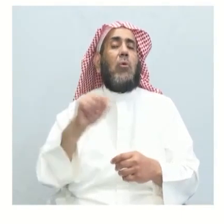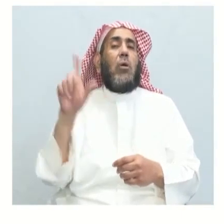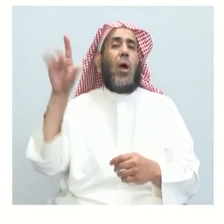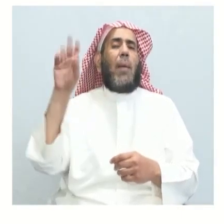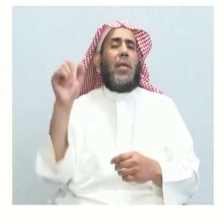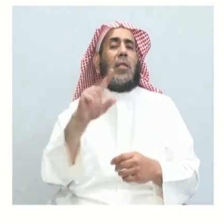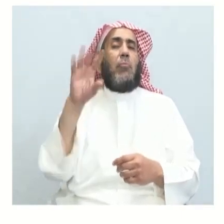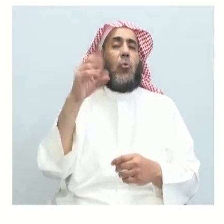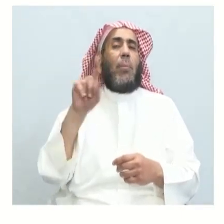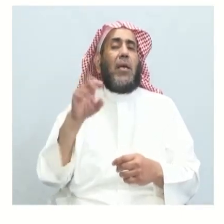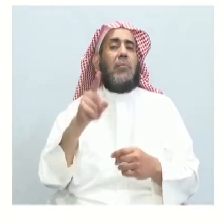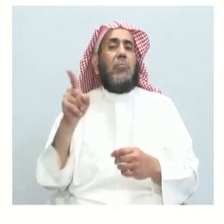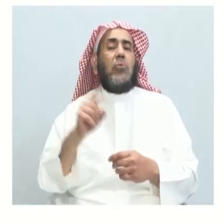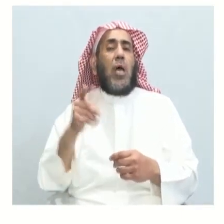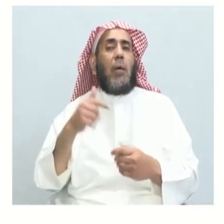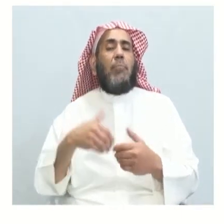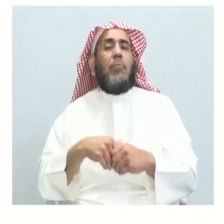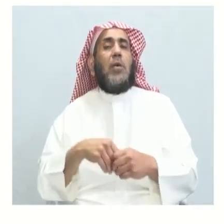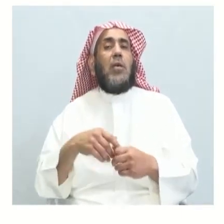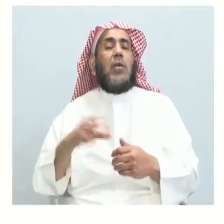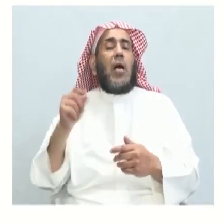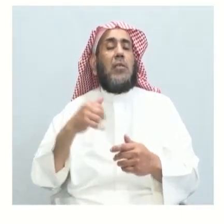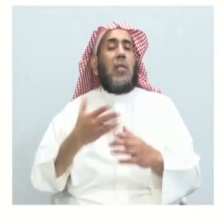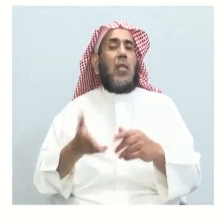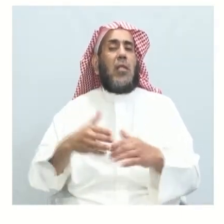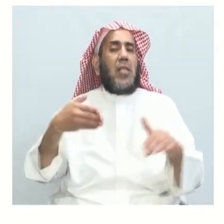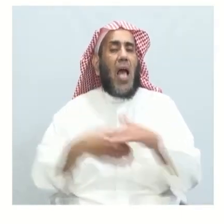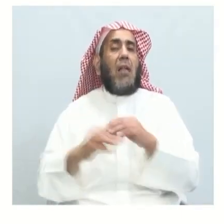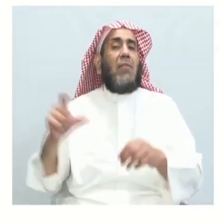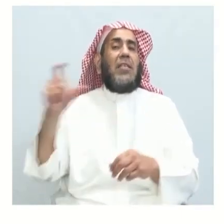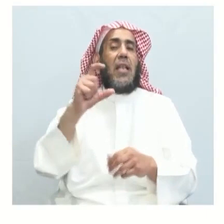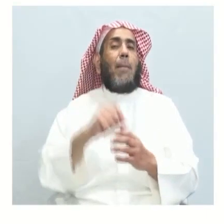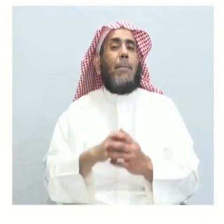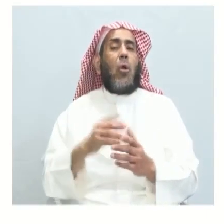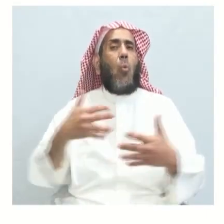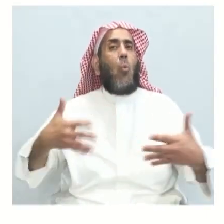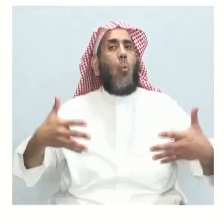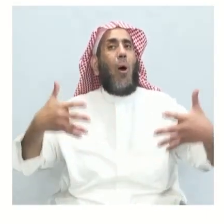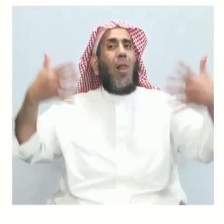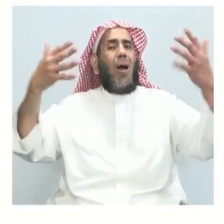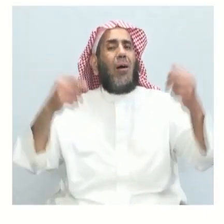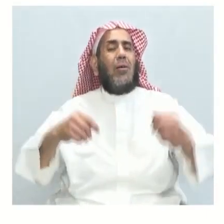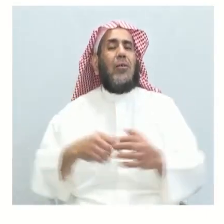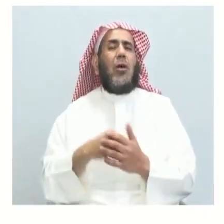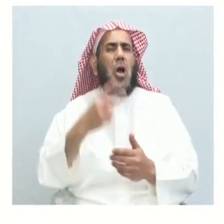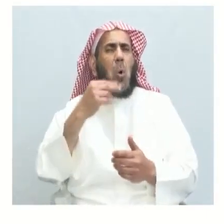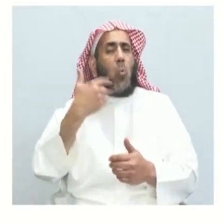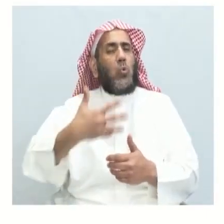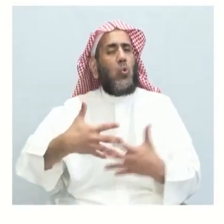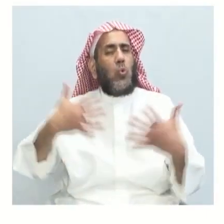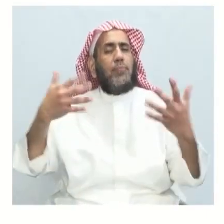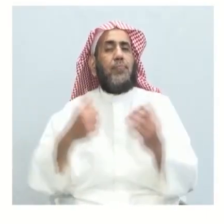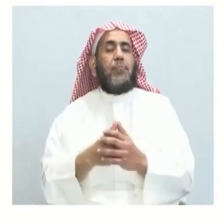ابن ربيعه ولبيد ابن ربيعه صاحبنا الصحابي الذي اسلم ايضا بعد ذلك ولكنه ايضا له معلقه طيب اذا